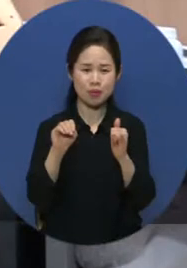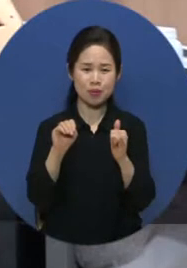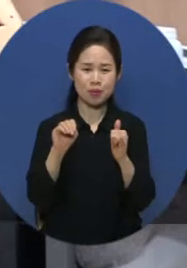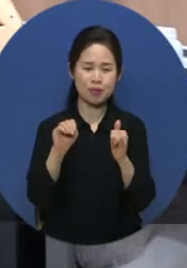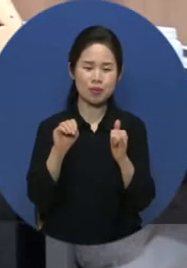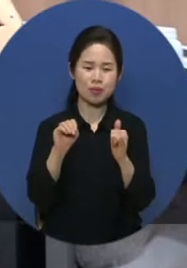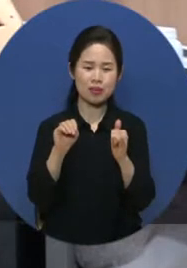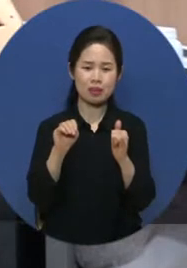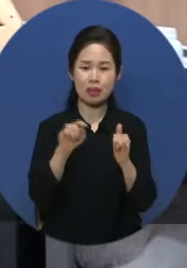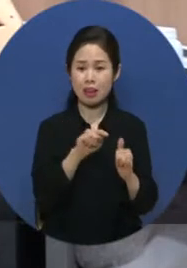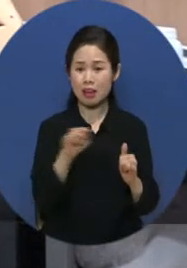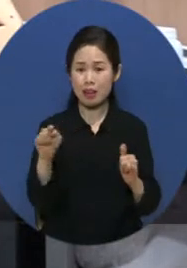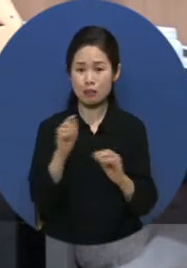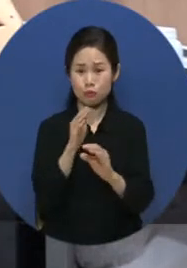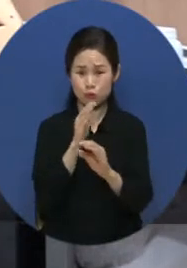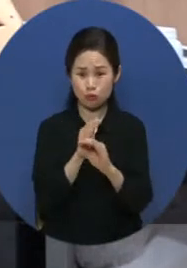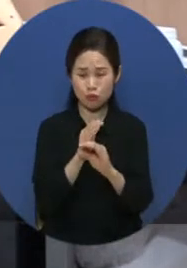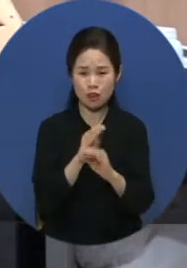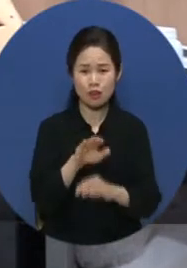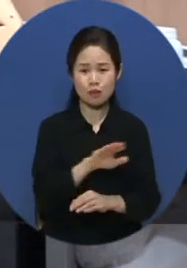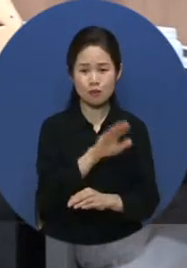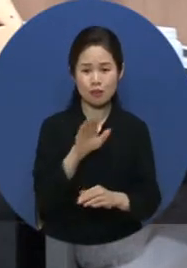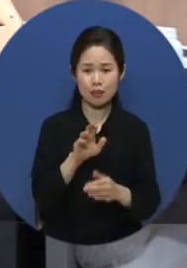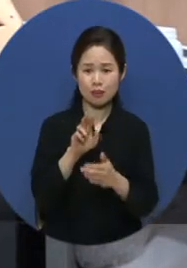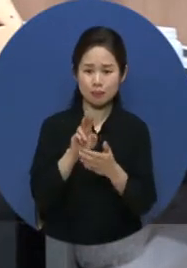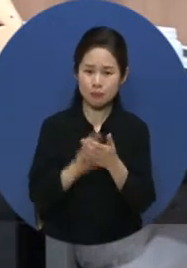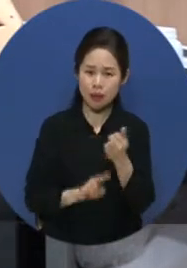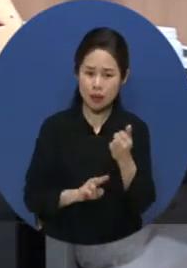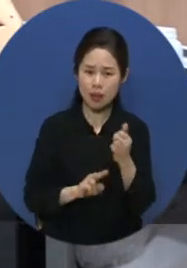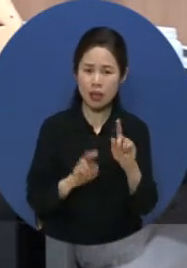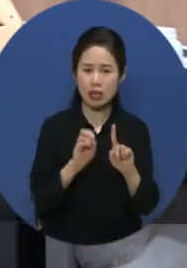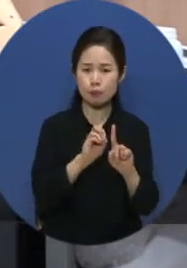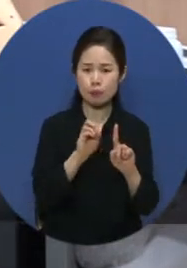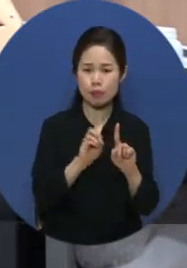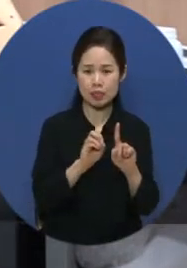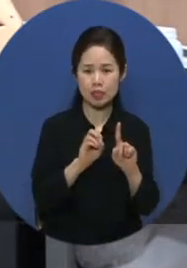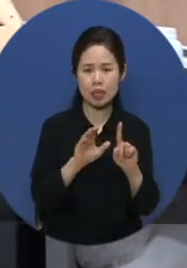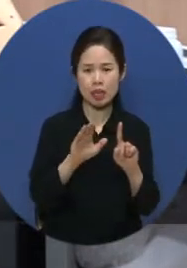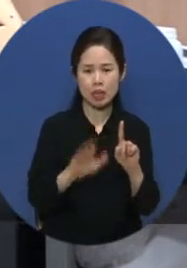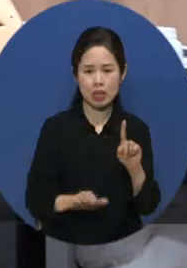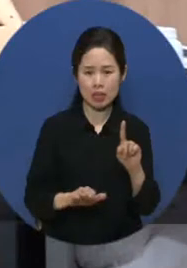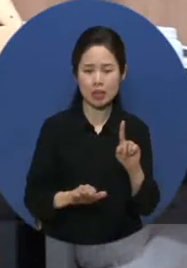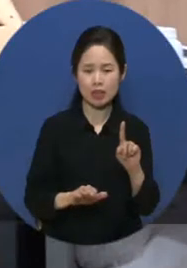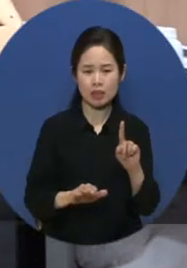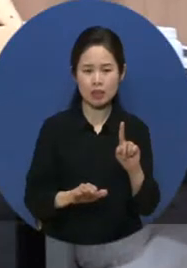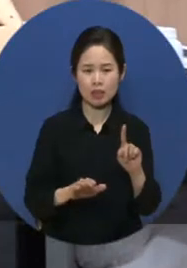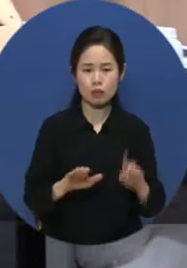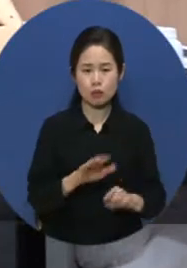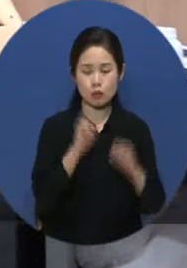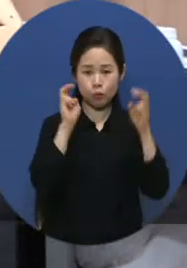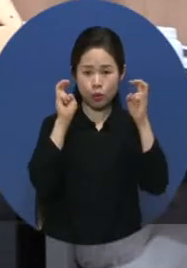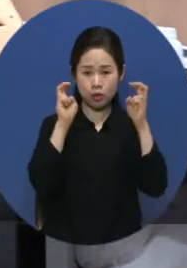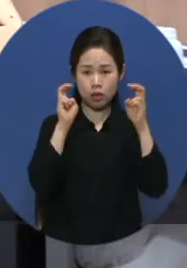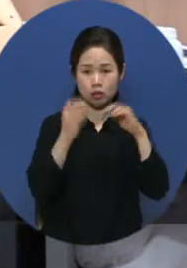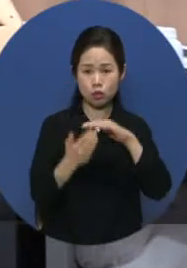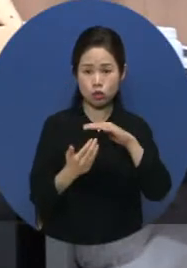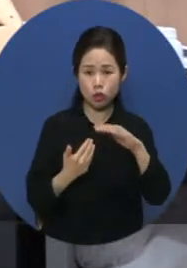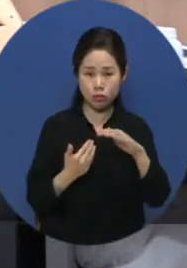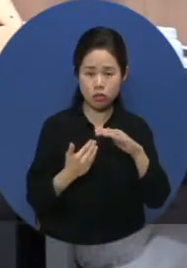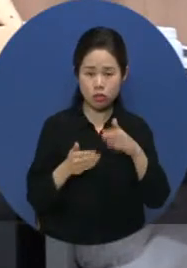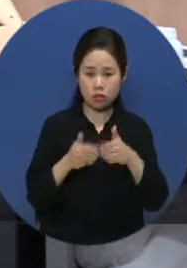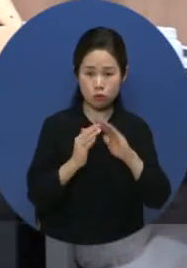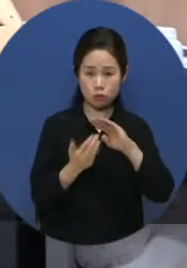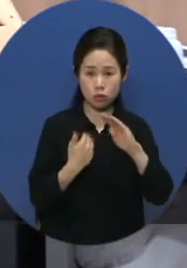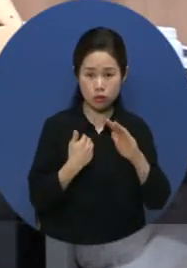하고 그중에 저희가 아직 1%를 채 커버를 못했거든요. 그 저희가 없기 전에 있기 전에는